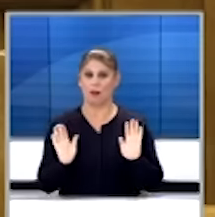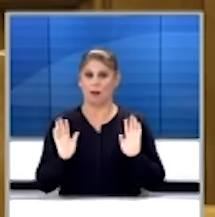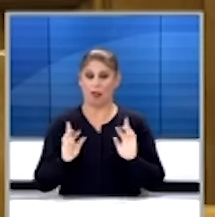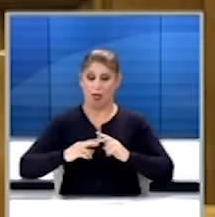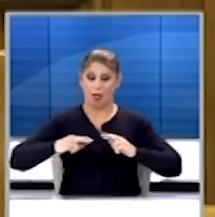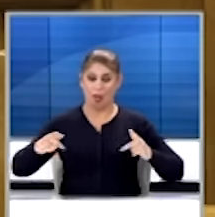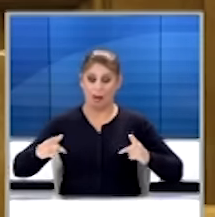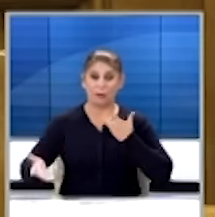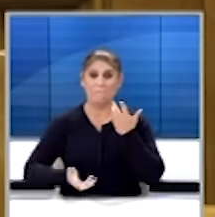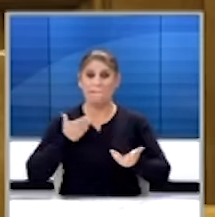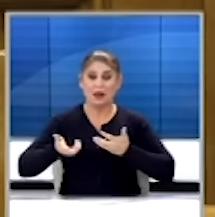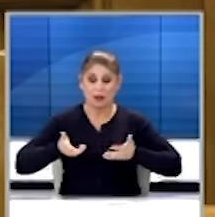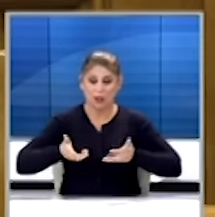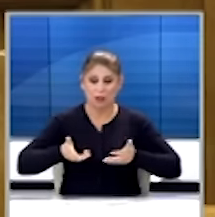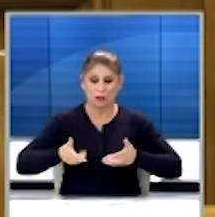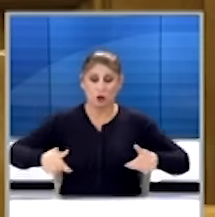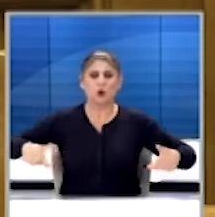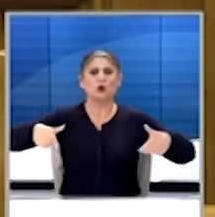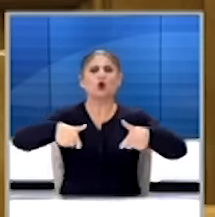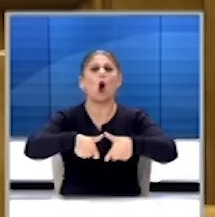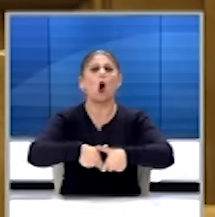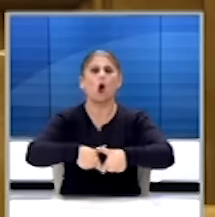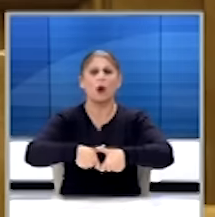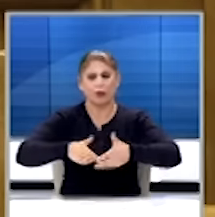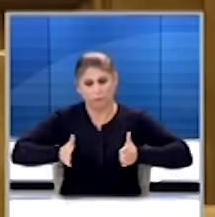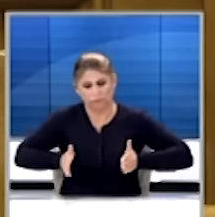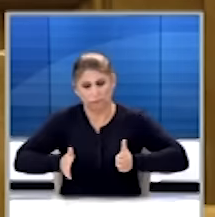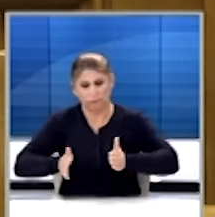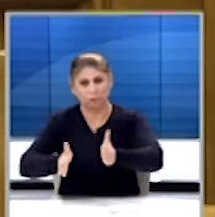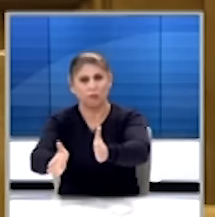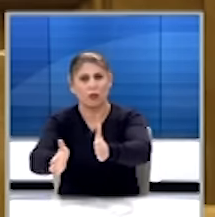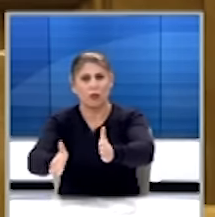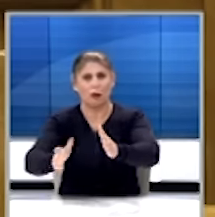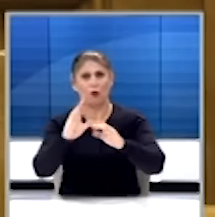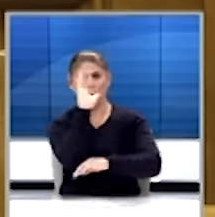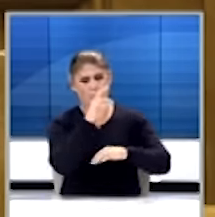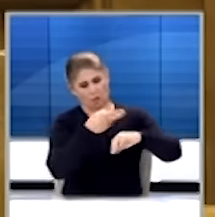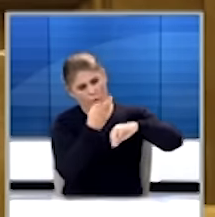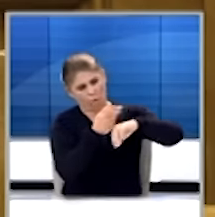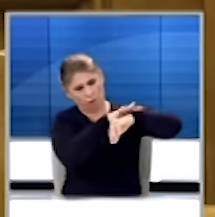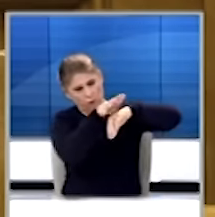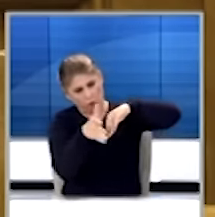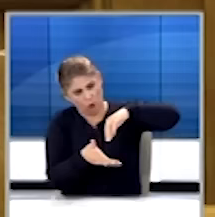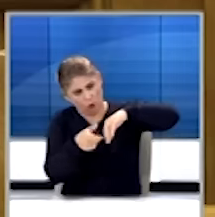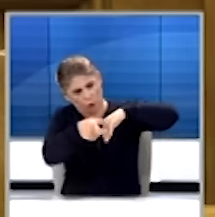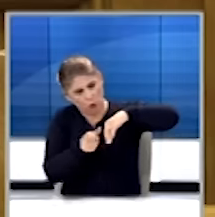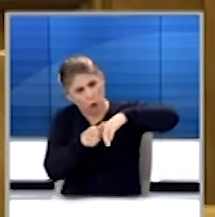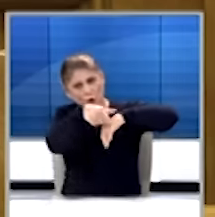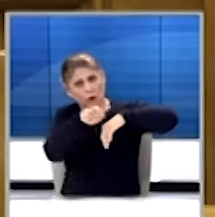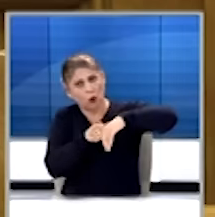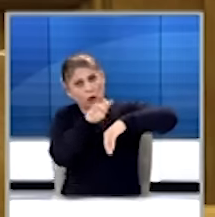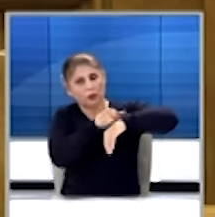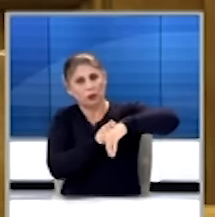αντιπυρικές ζώνες που δεν έχετε φτιάξει, για τις ανύπαρκτες αντιπυρικές υποδομές, για την πλημελή φύλαξη